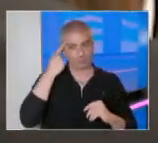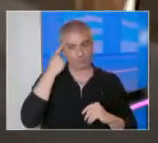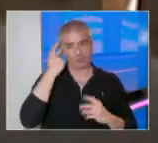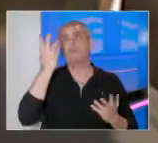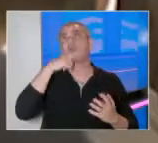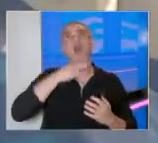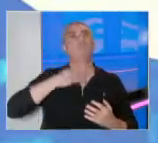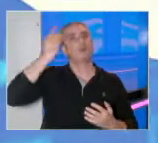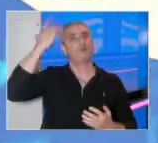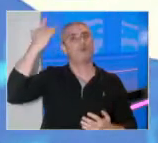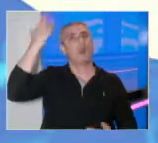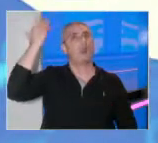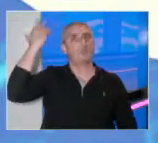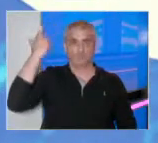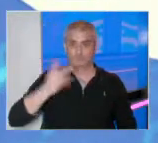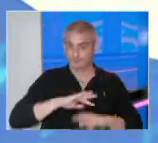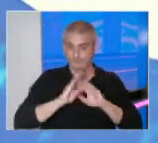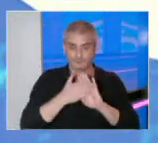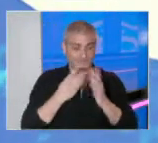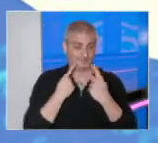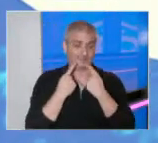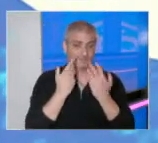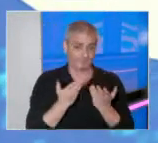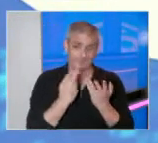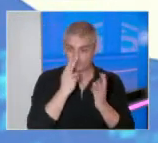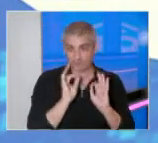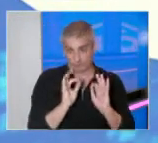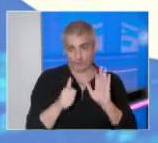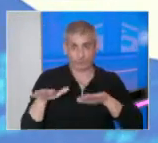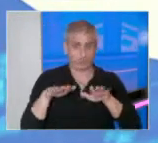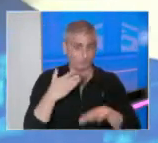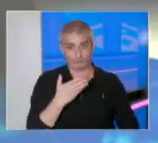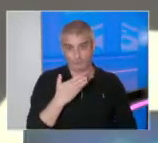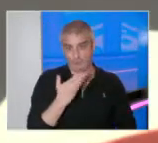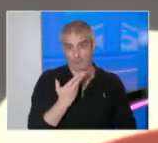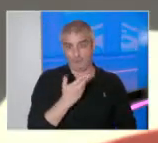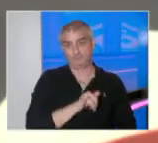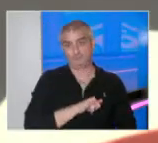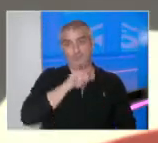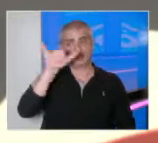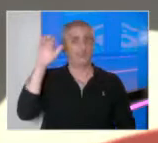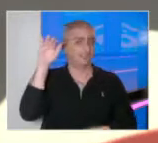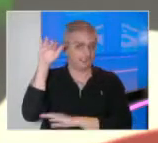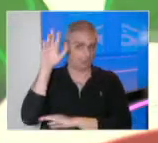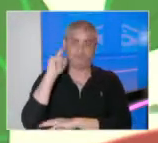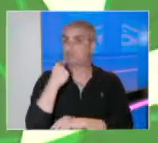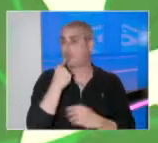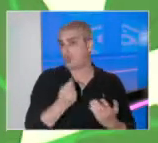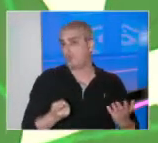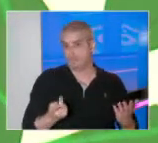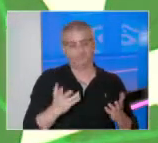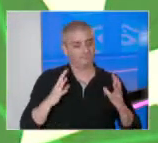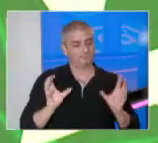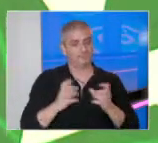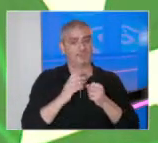שאבותינו חלמו עליו. אז אחרי כל השיח הזה לכאורה שראש הממשלה נסע לסעודיה, וצריך לומר,